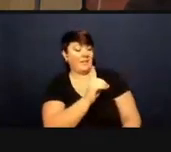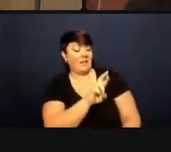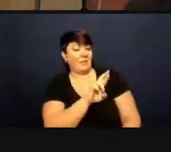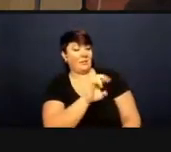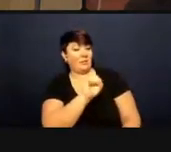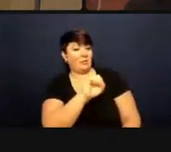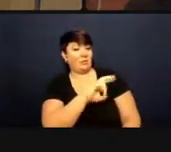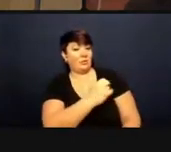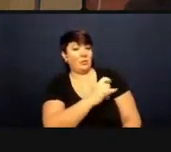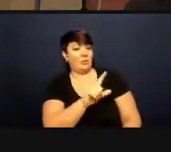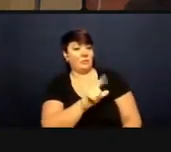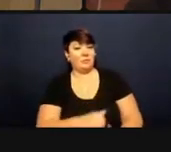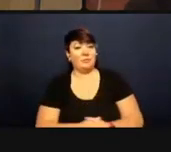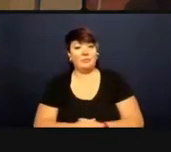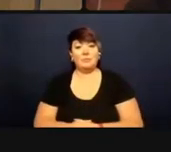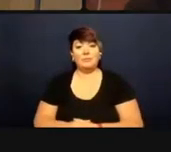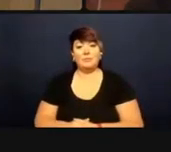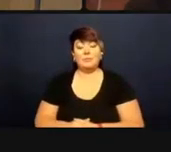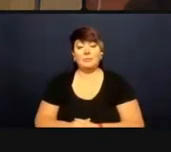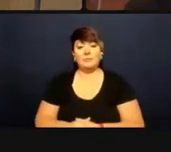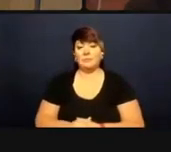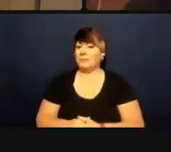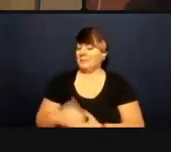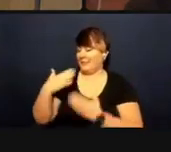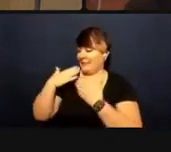majengo haya. Asante Bwana Shula.